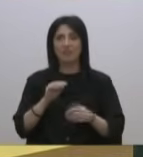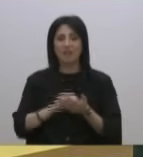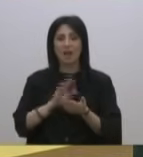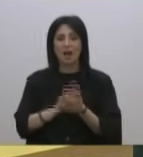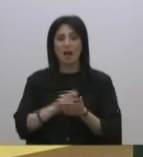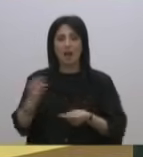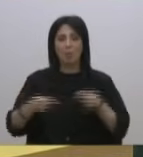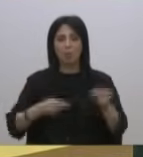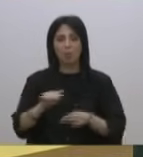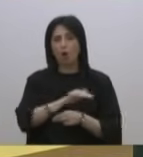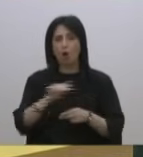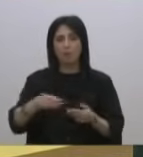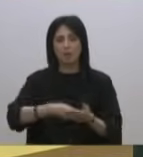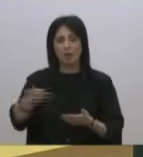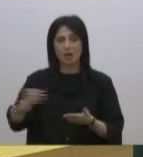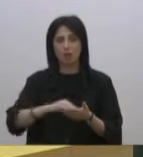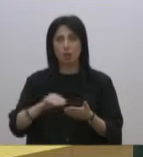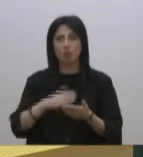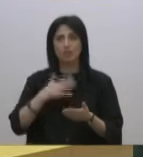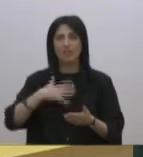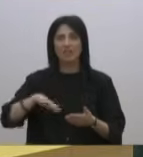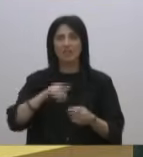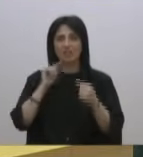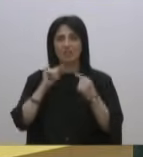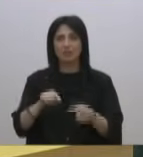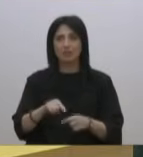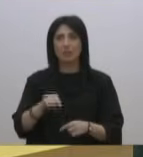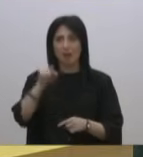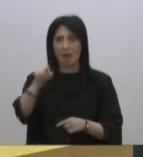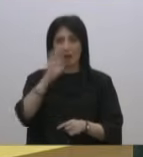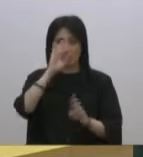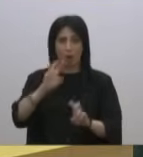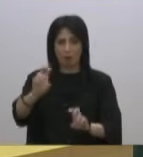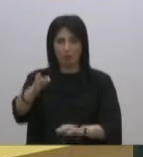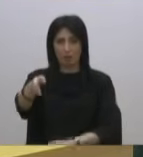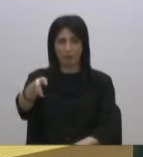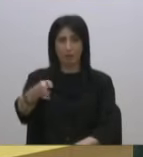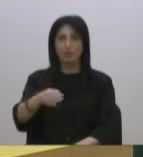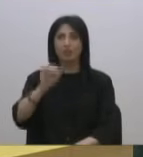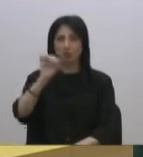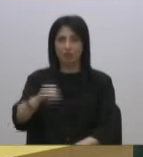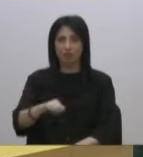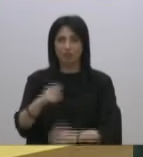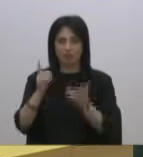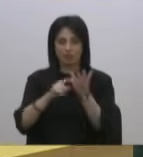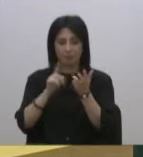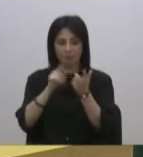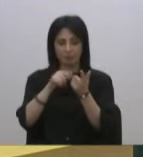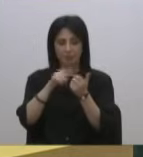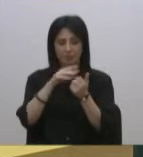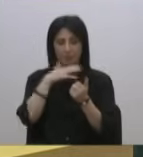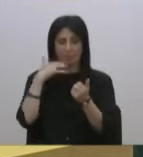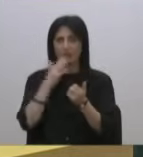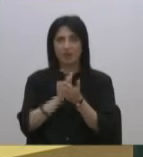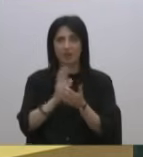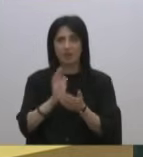გააფორმა ოფიციალურად რეზოლუცია ჩვენი ქვეყნის წინააღმდეგ. აი, აქ არიან მოღალატეები, შეგვიძლია დავითვალოთ, ბევრნი